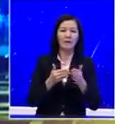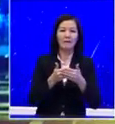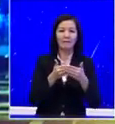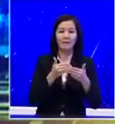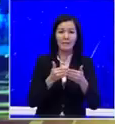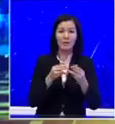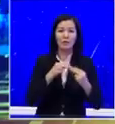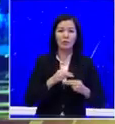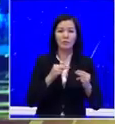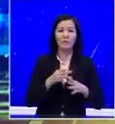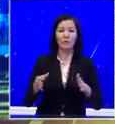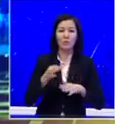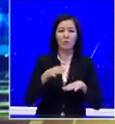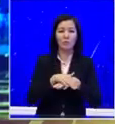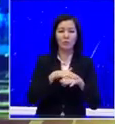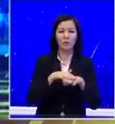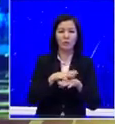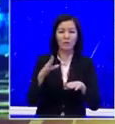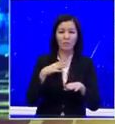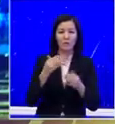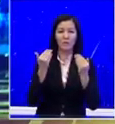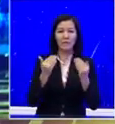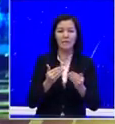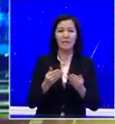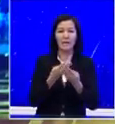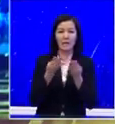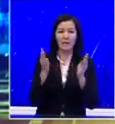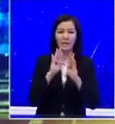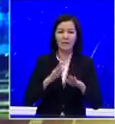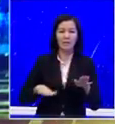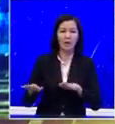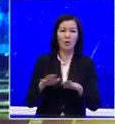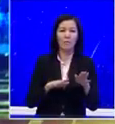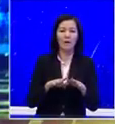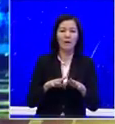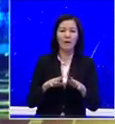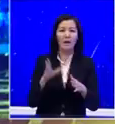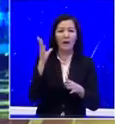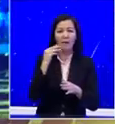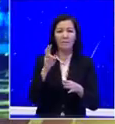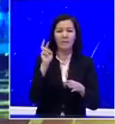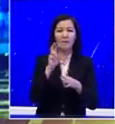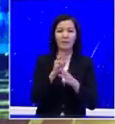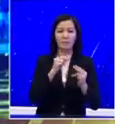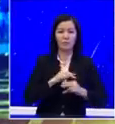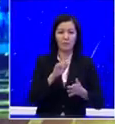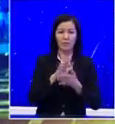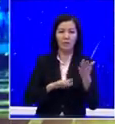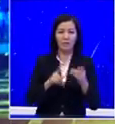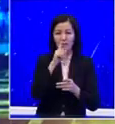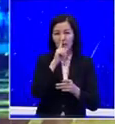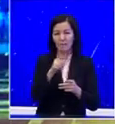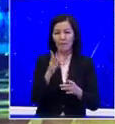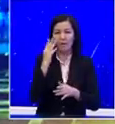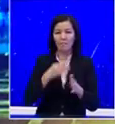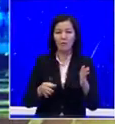дейін жұмыс істеген облыс тұрғындары болған. Енді олар карантиндік аумаққа, яғни мегаполиске кіріп, жұмыстарын жалғастыра алмайды.